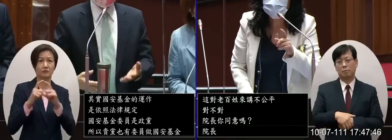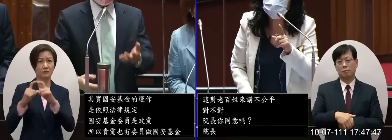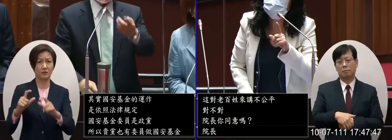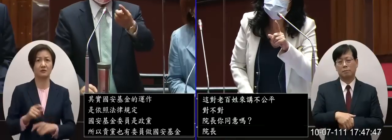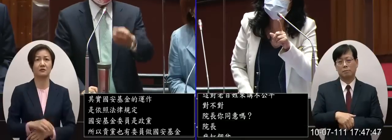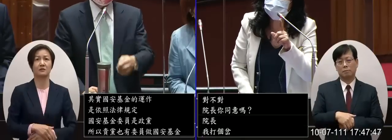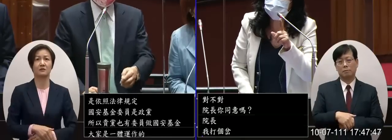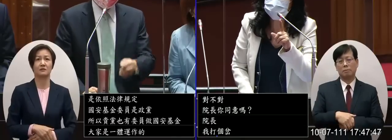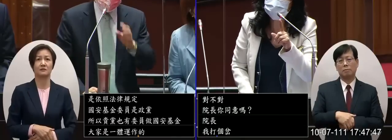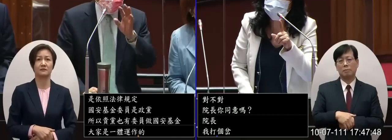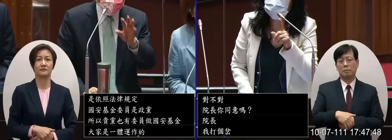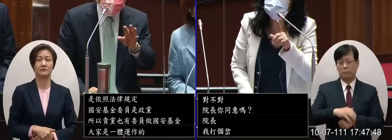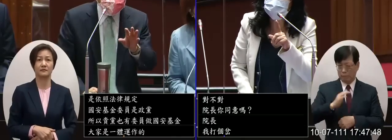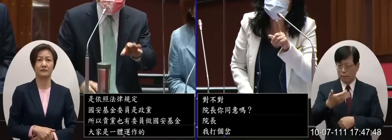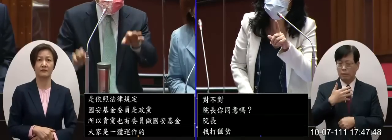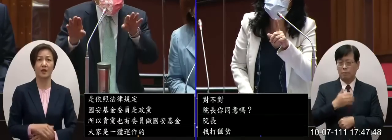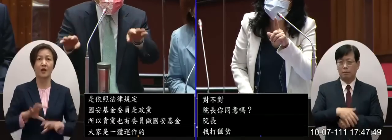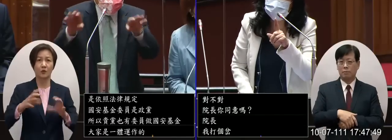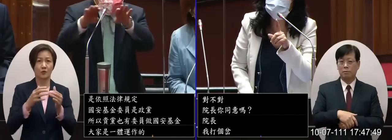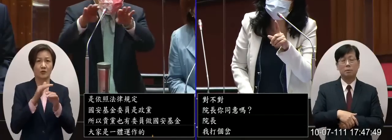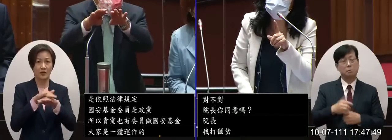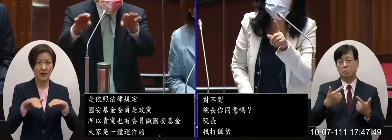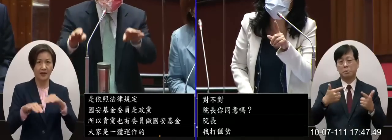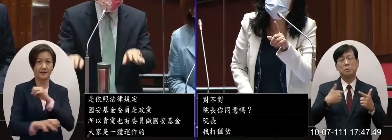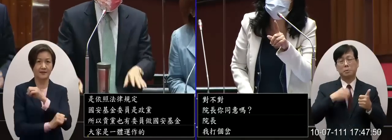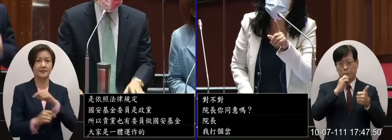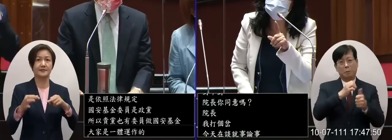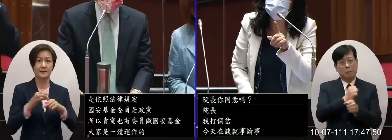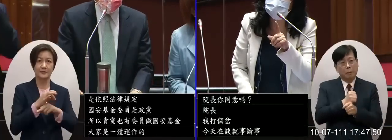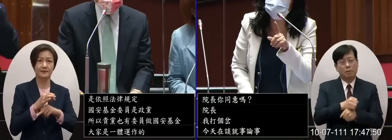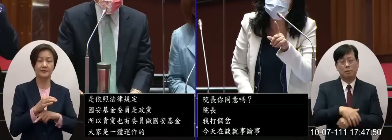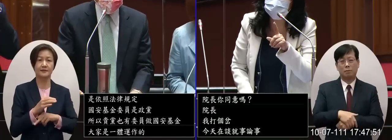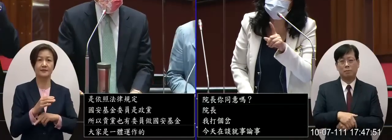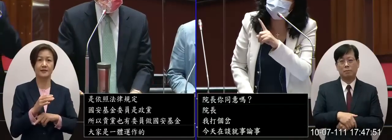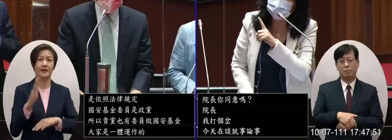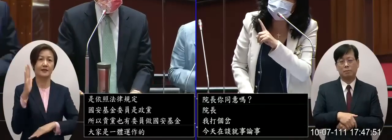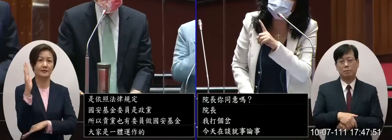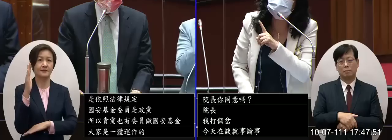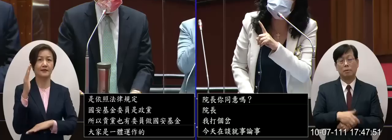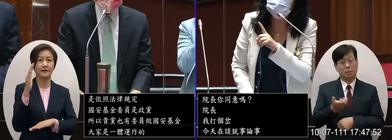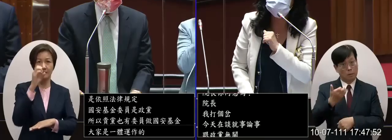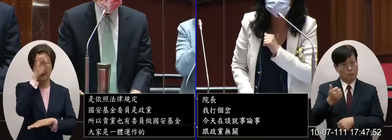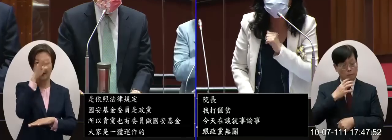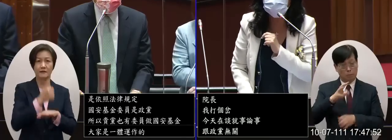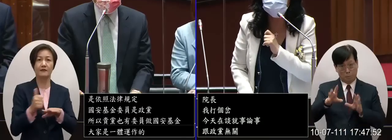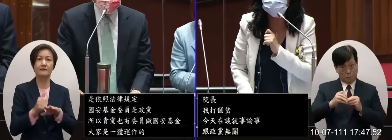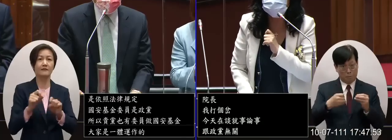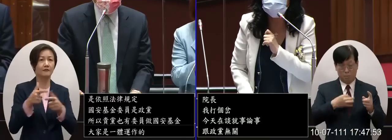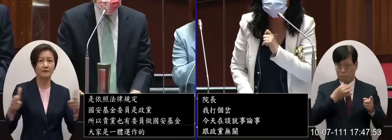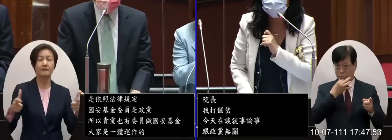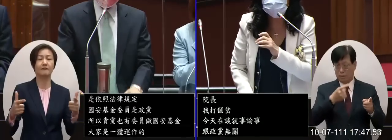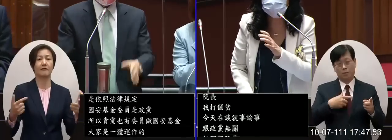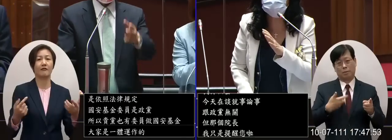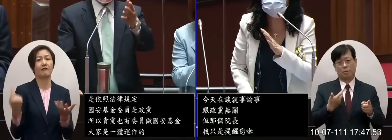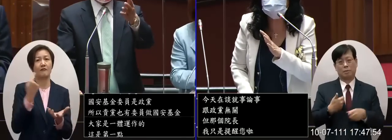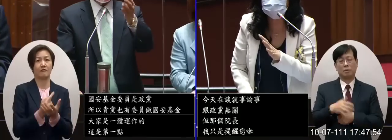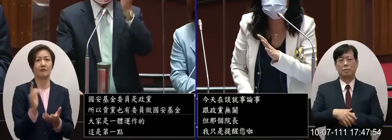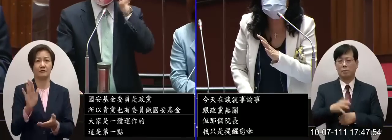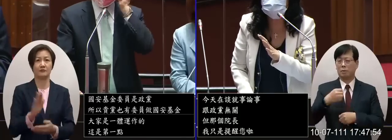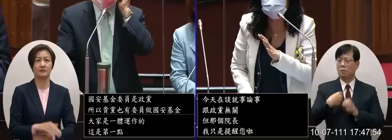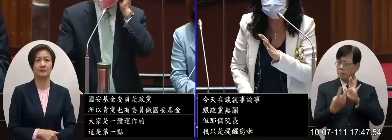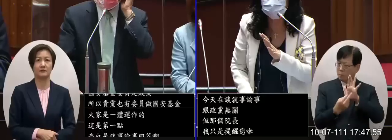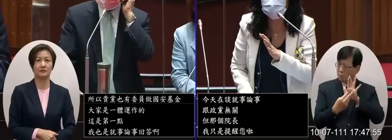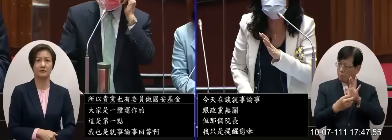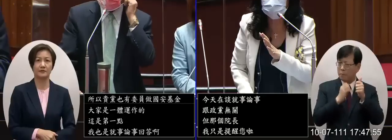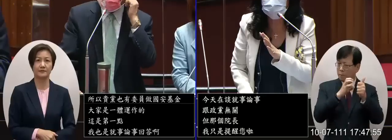无关。但那个院长， 国安基金 没有，我只是提醒您了，我只是提醒您，我刚才的资料，因为我怕你不知道，所以花了一